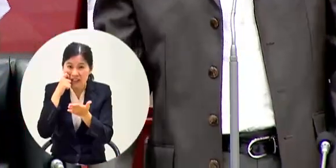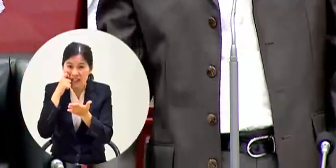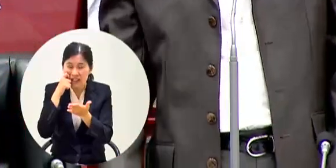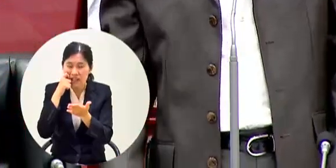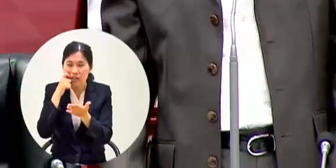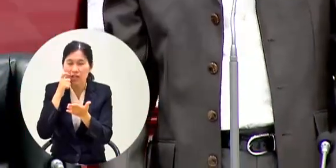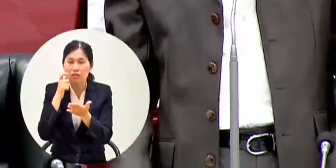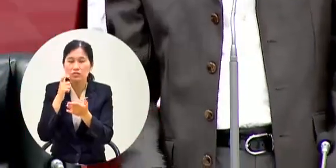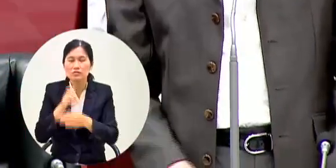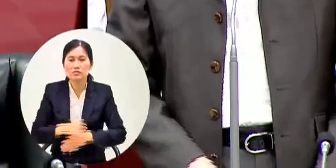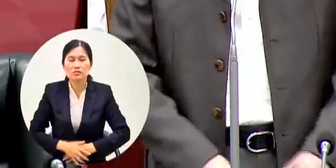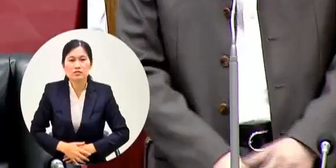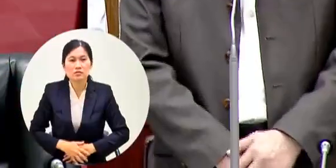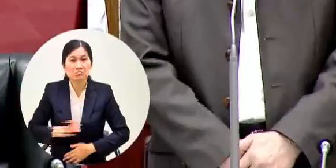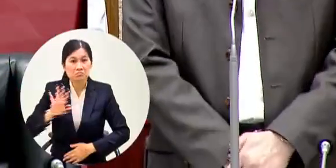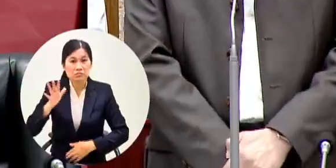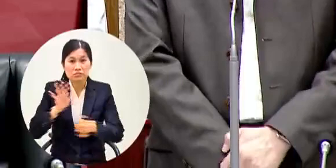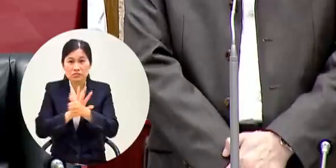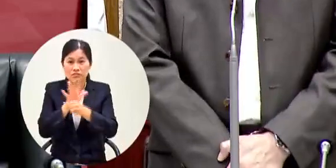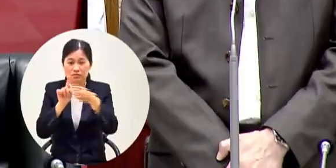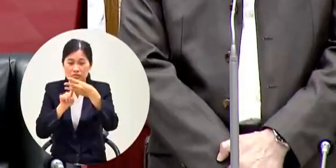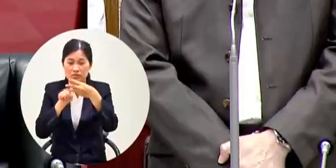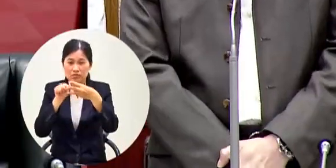品相的一个管制，